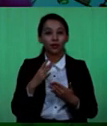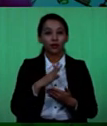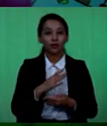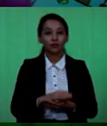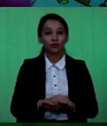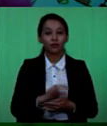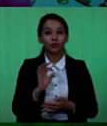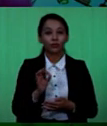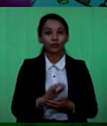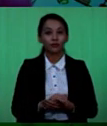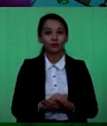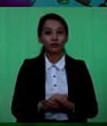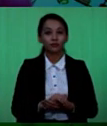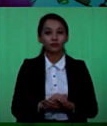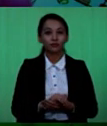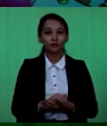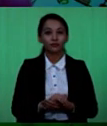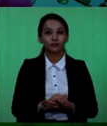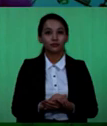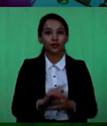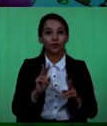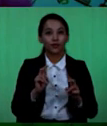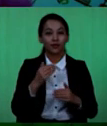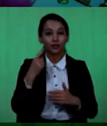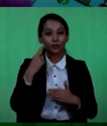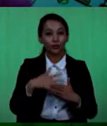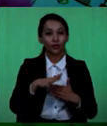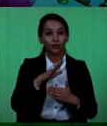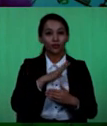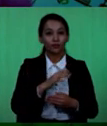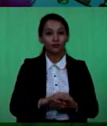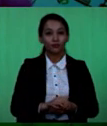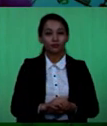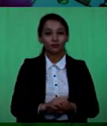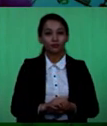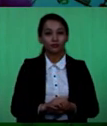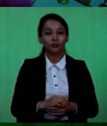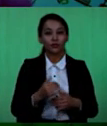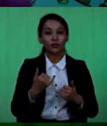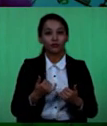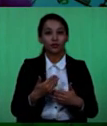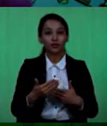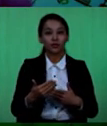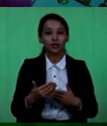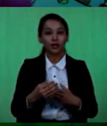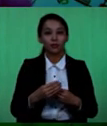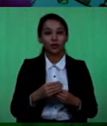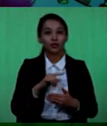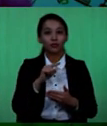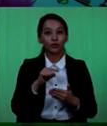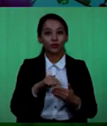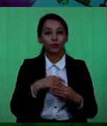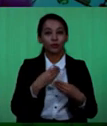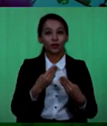edik, to'g'rimi? Mavzular sizga tushunarli bo'ldimi? Keling, hozir sizlarni bir nechta savollar